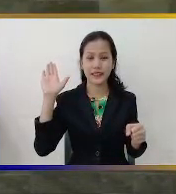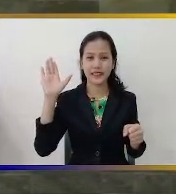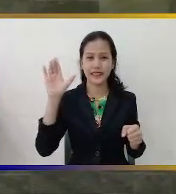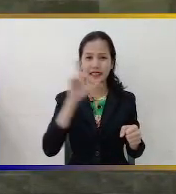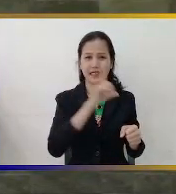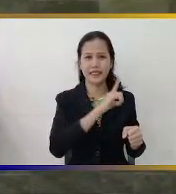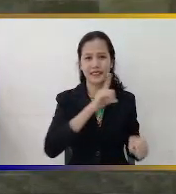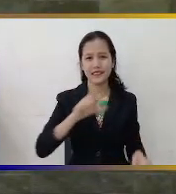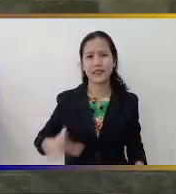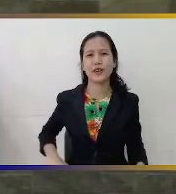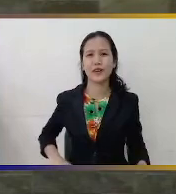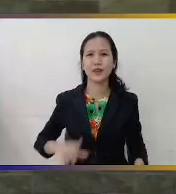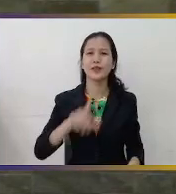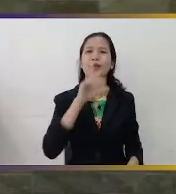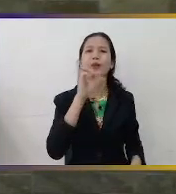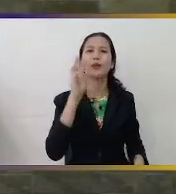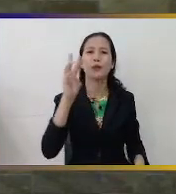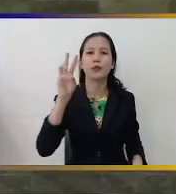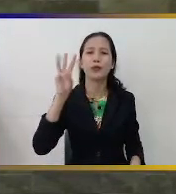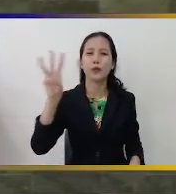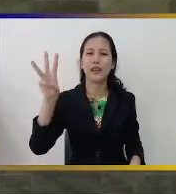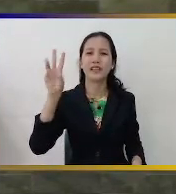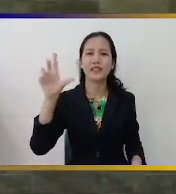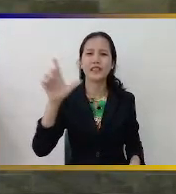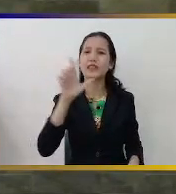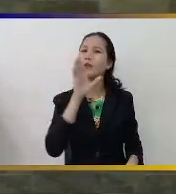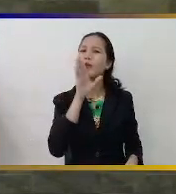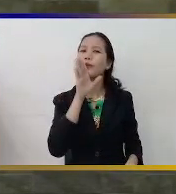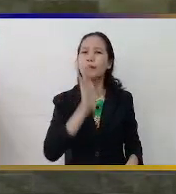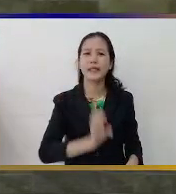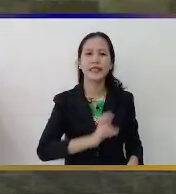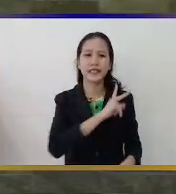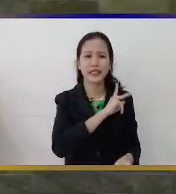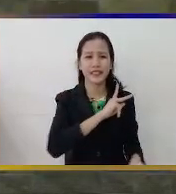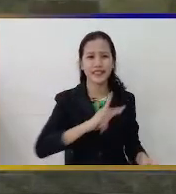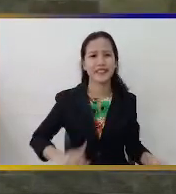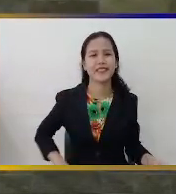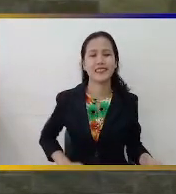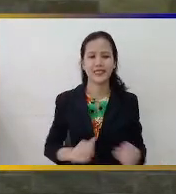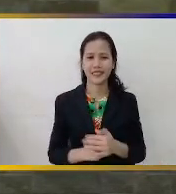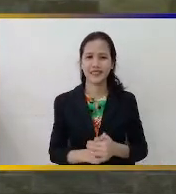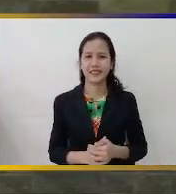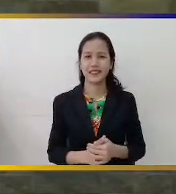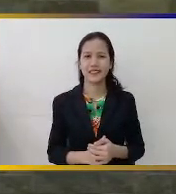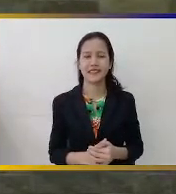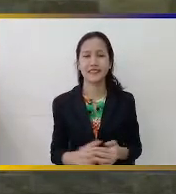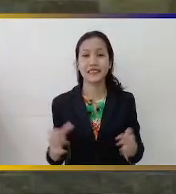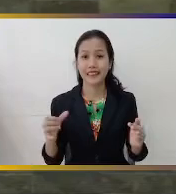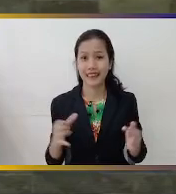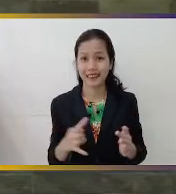will be king. Okay? The Lord will be king. Yan po ay